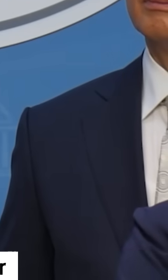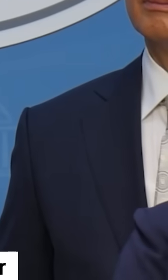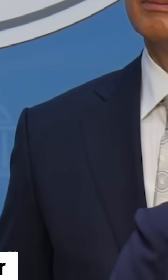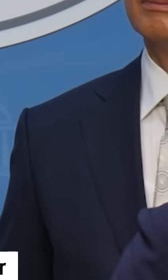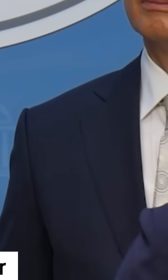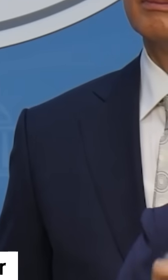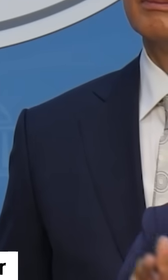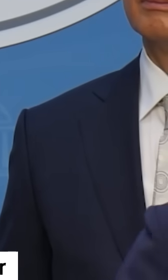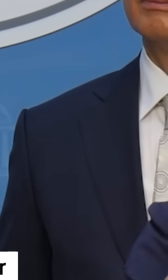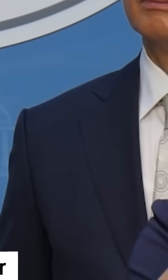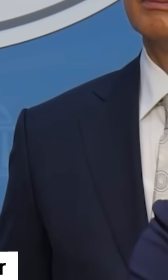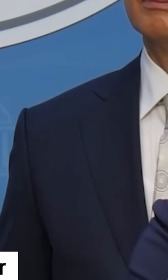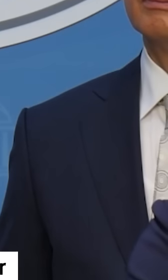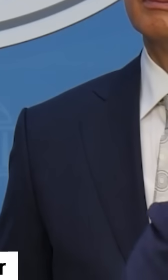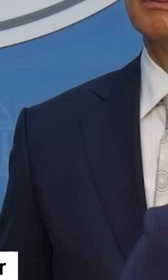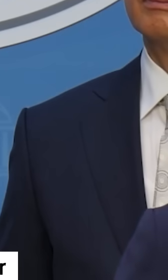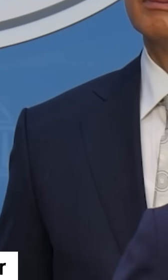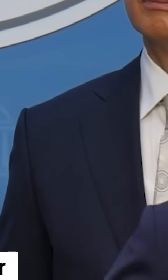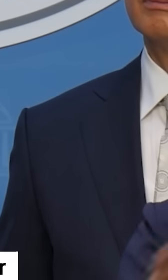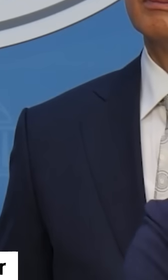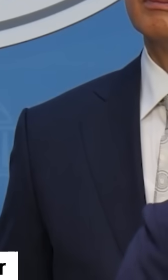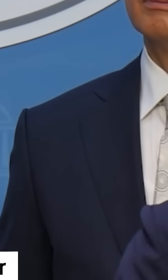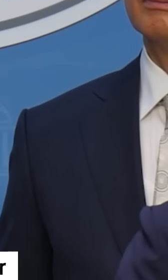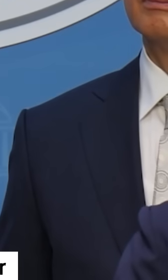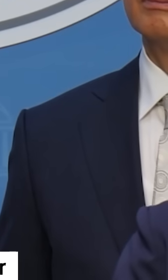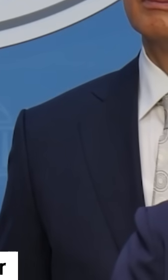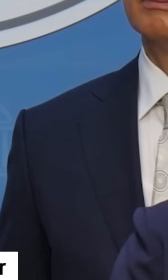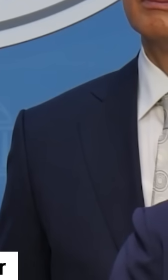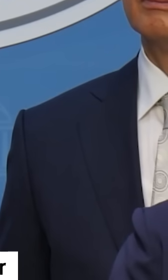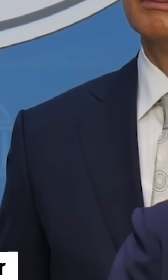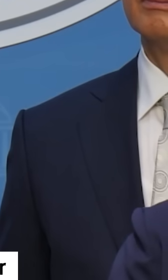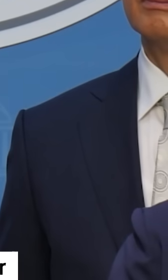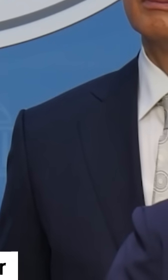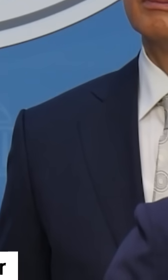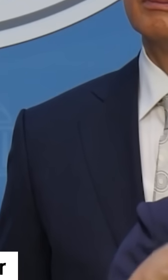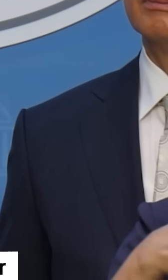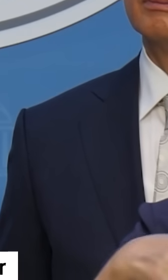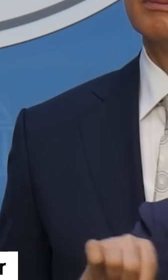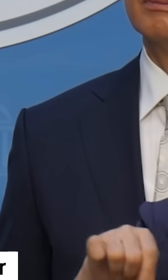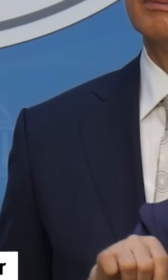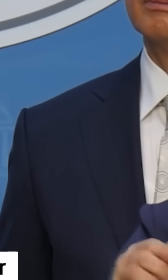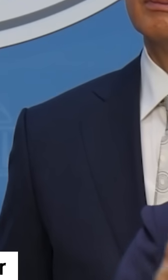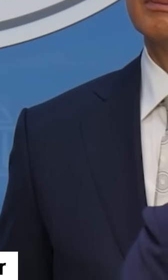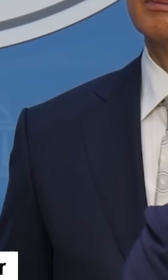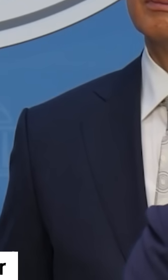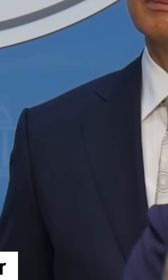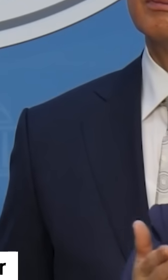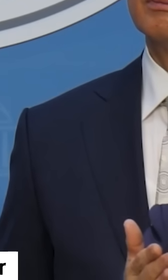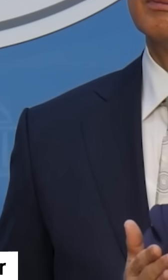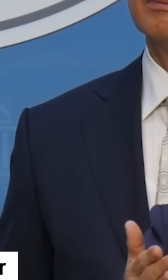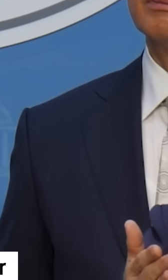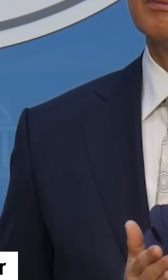아니라고 하는 이 시점에서 왜 우리는 일본이기 때문에